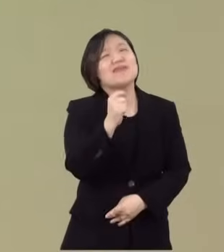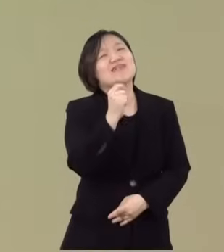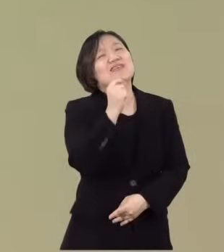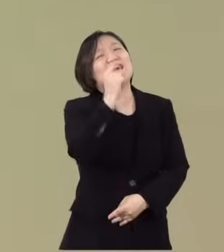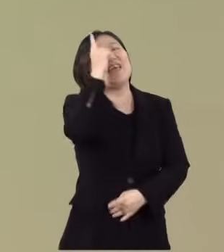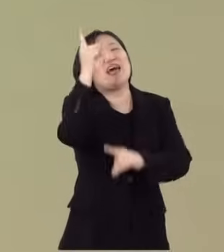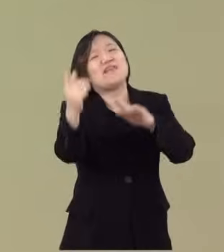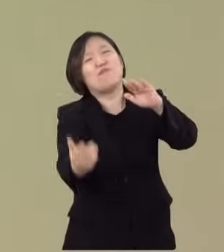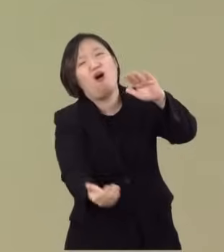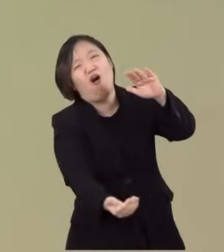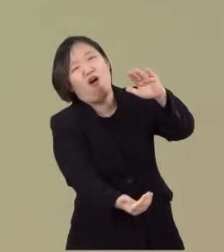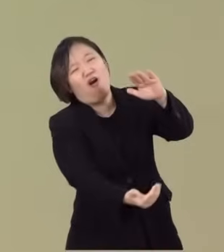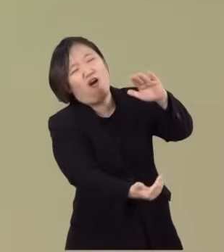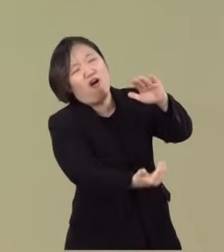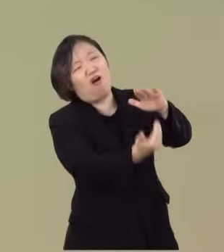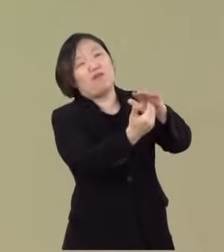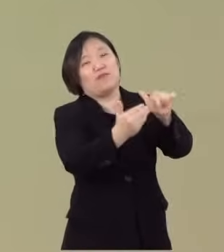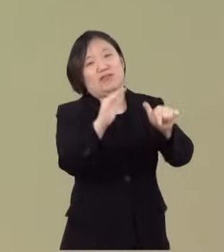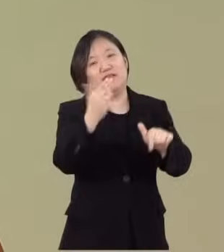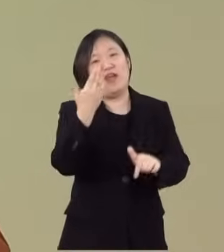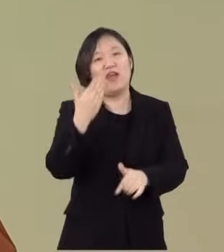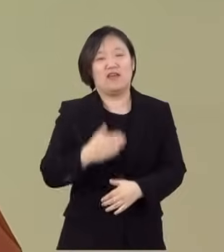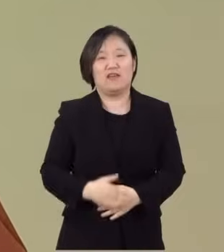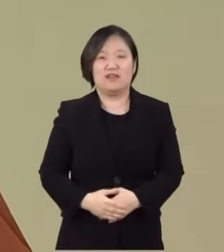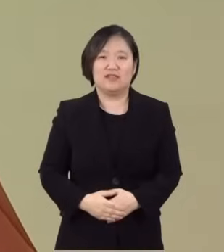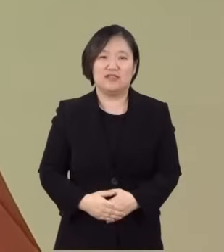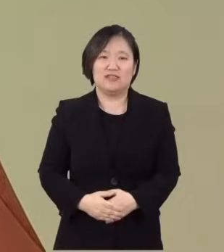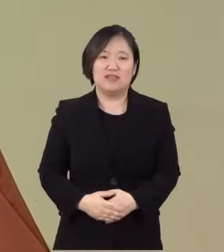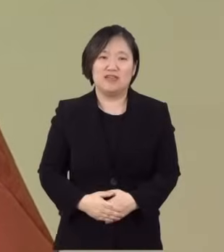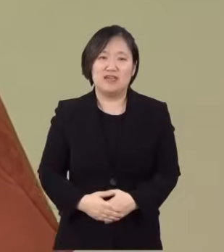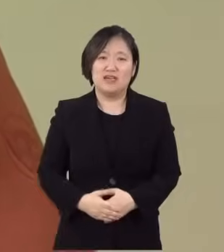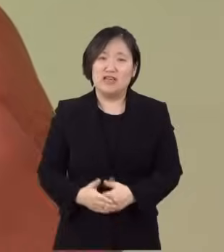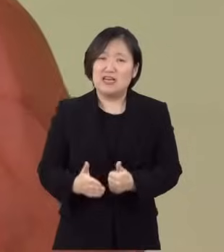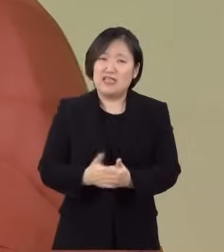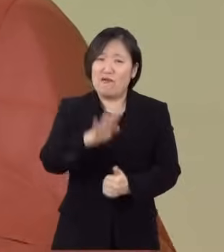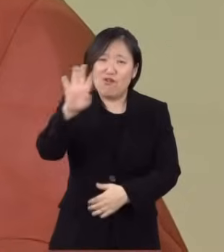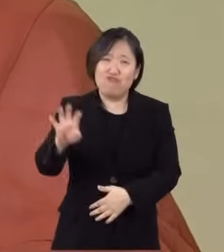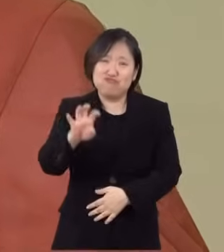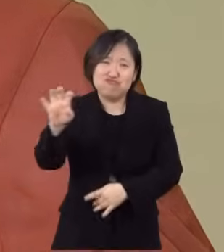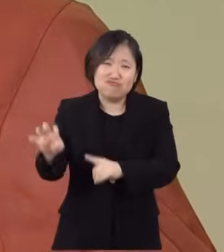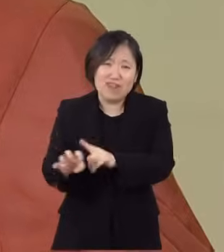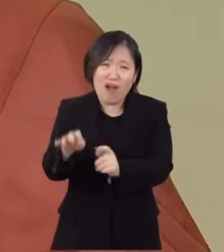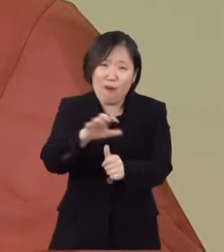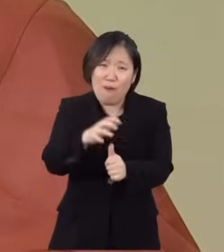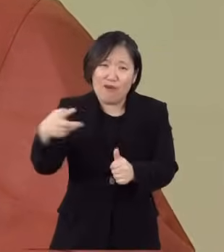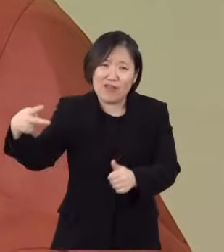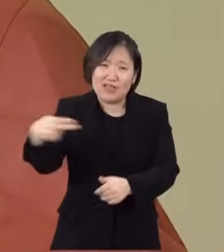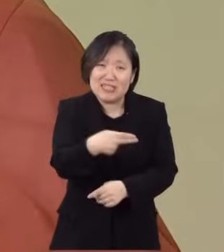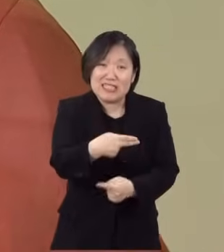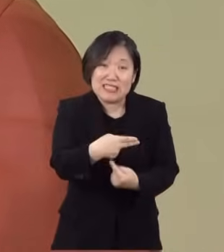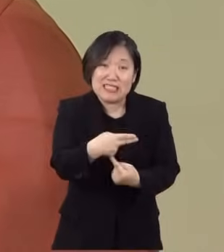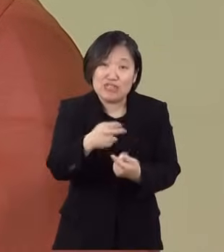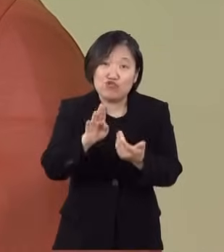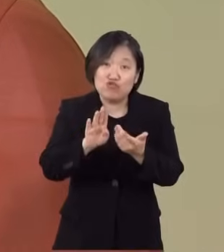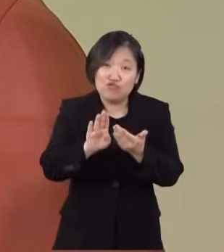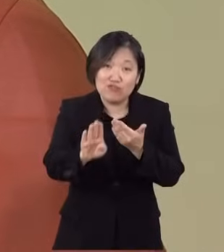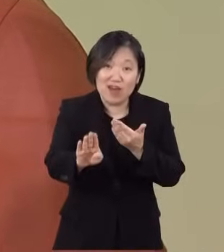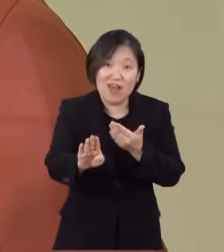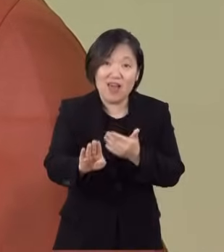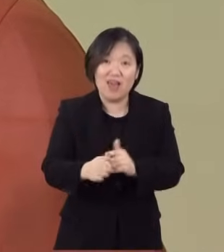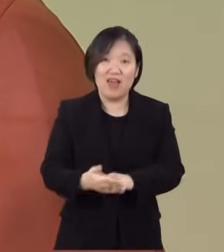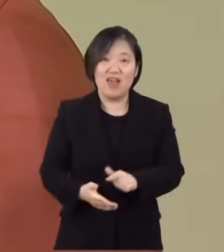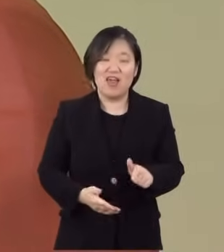깨달음 깨달음을 성취하게 되리니 윤회에서 벗어나는 깨달음을